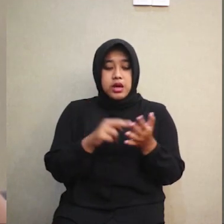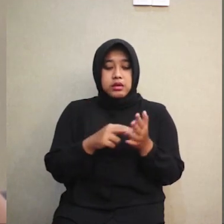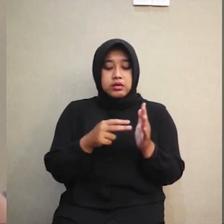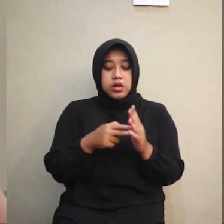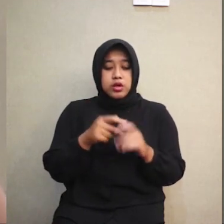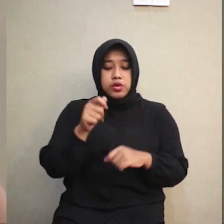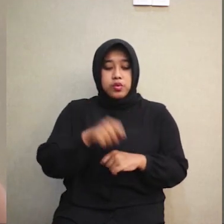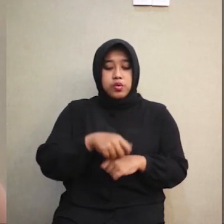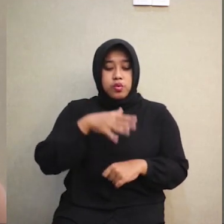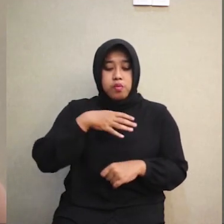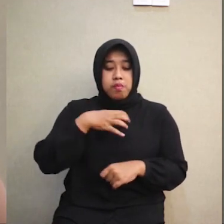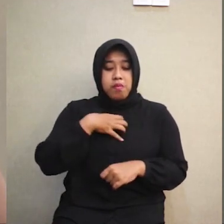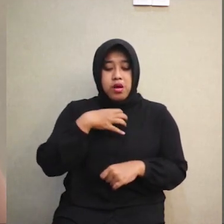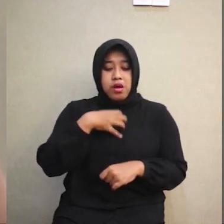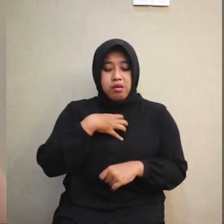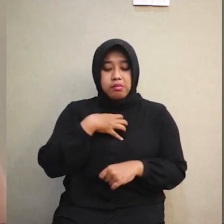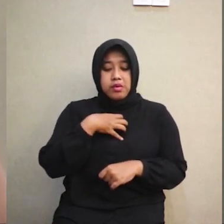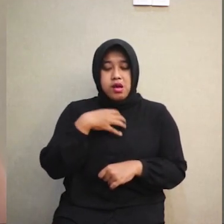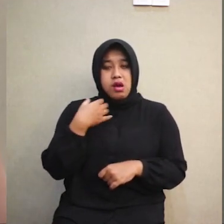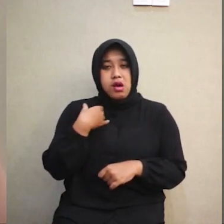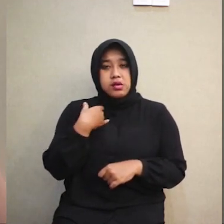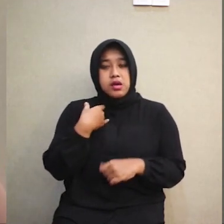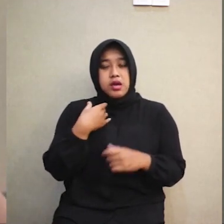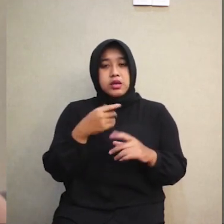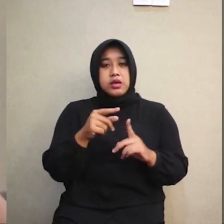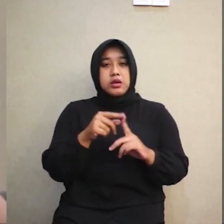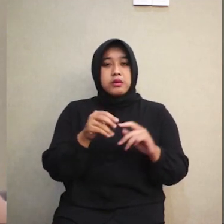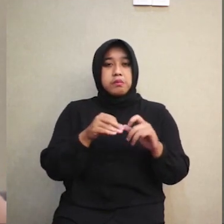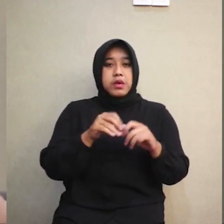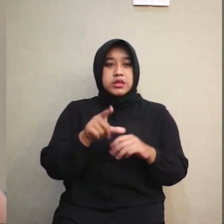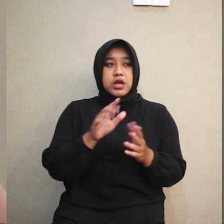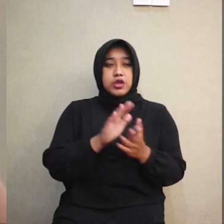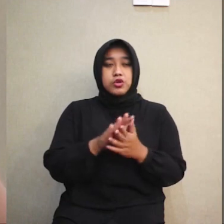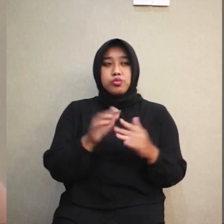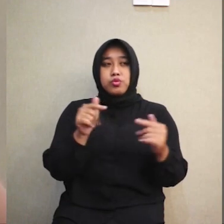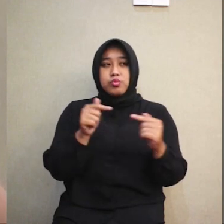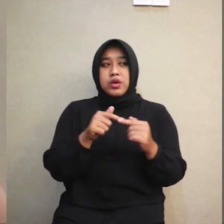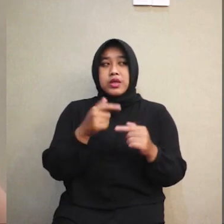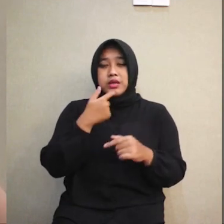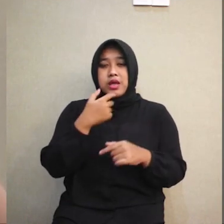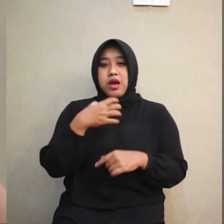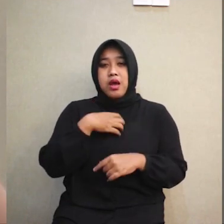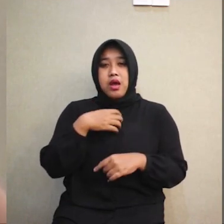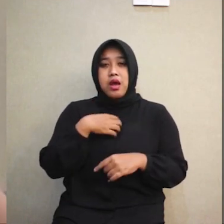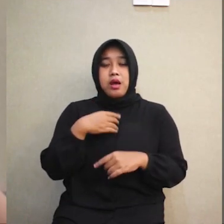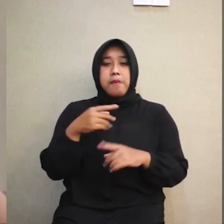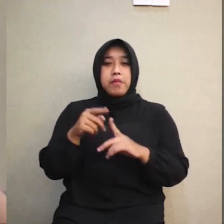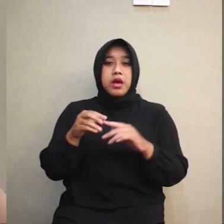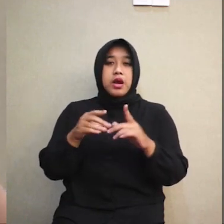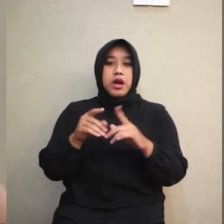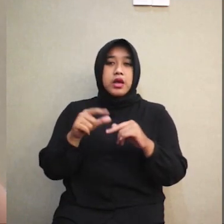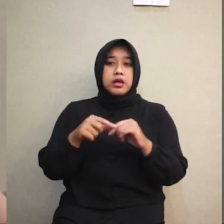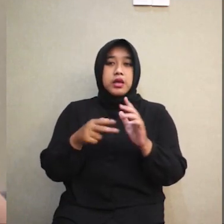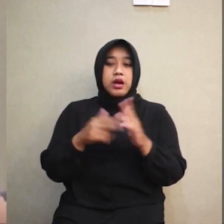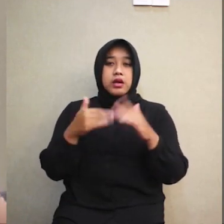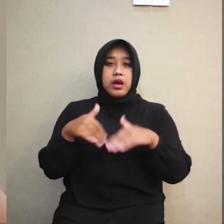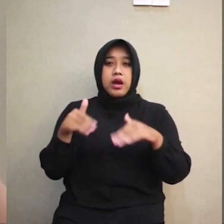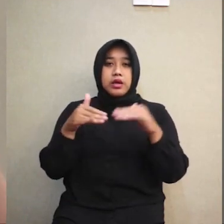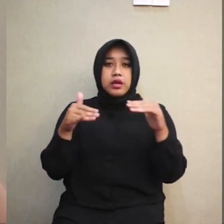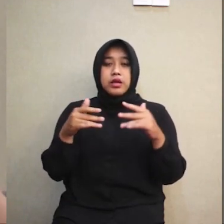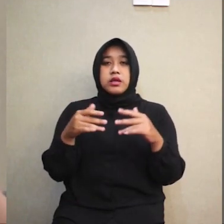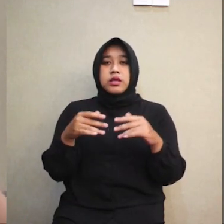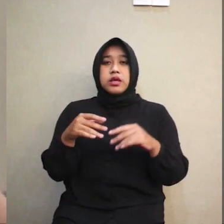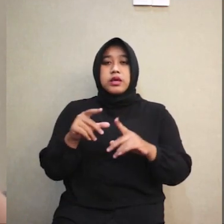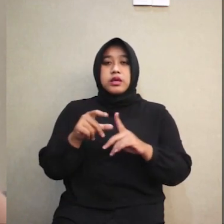HAM eee berada pada pasal-pasal yang berkaitan dengan hak atas peradilan yang fair dalam Universal